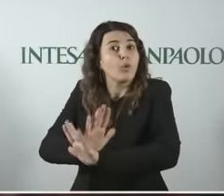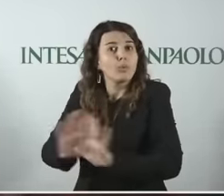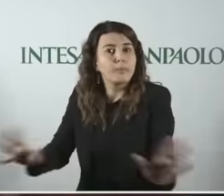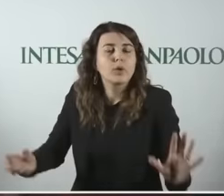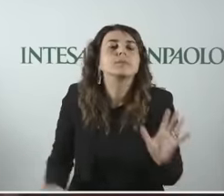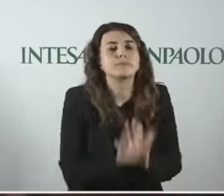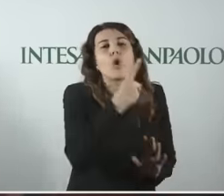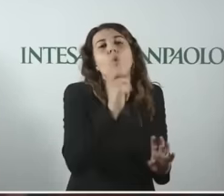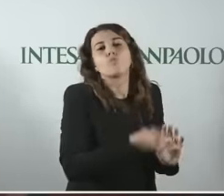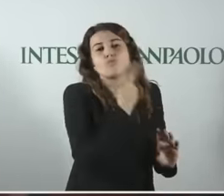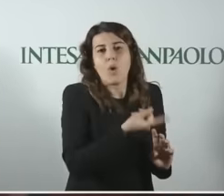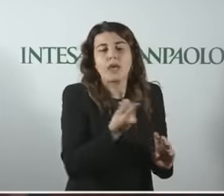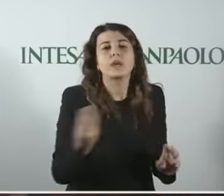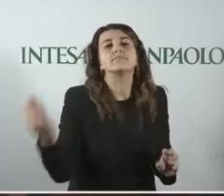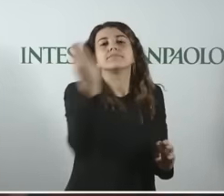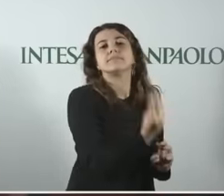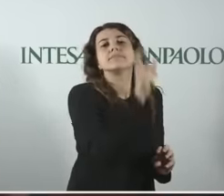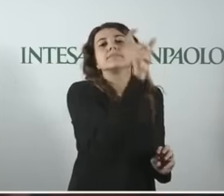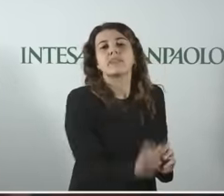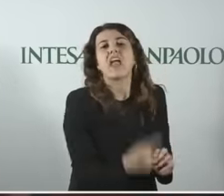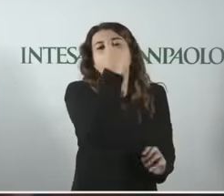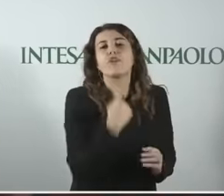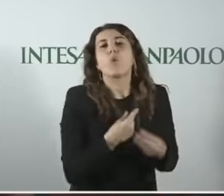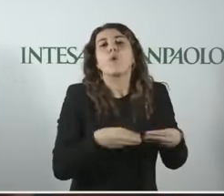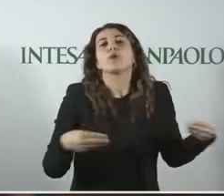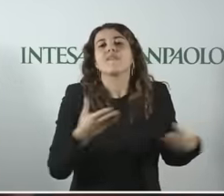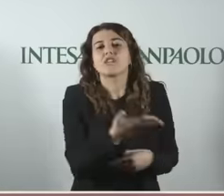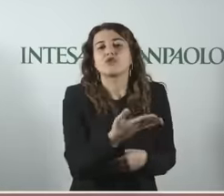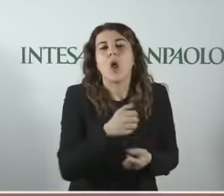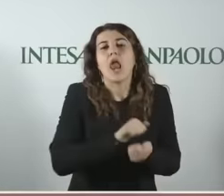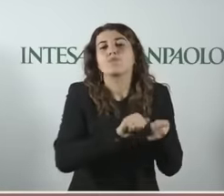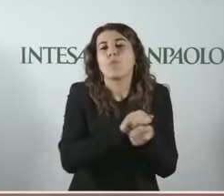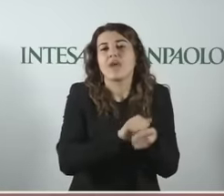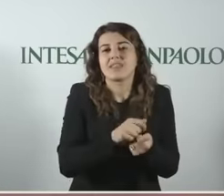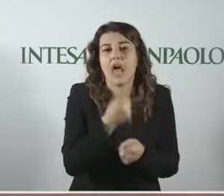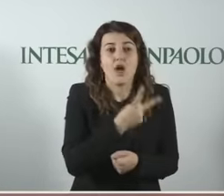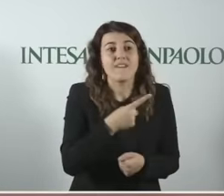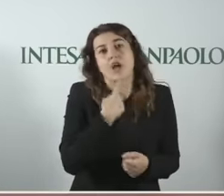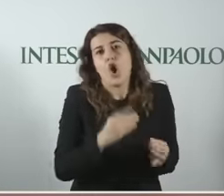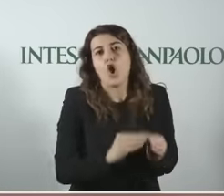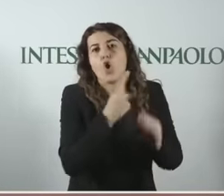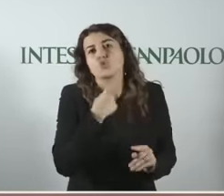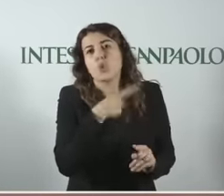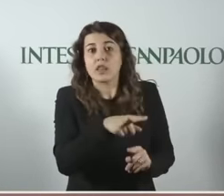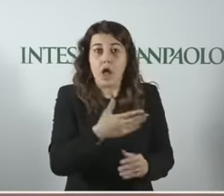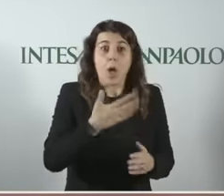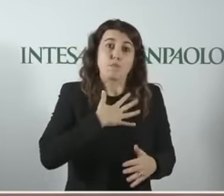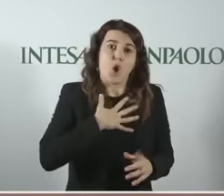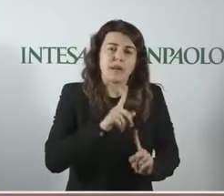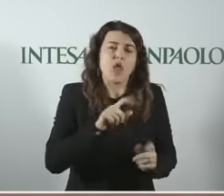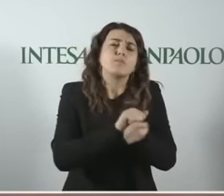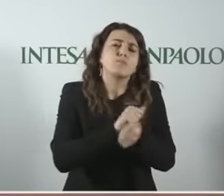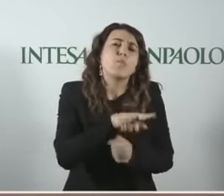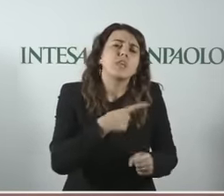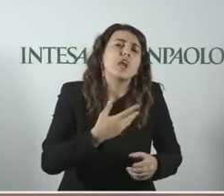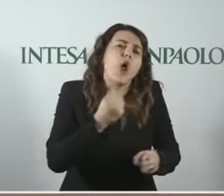nasce Il Mugnaio Cioè l'uomo che di solito non è il padrone Il Mulino l'ha costruito qualcuno che ha investito ma Il Mugnaio è l'uomo che lo fa andare